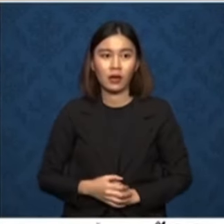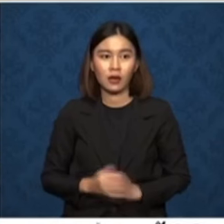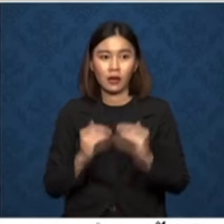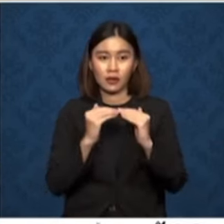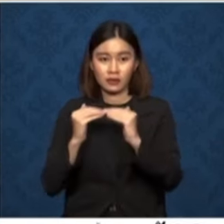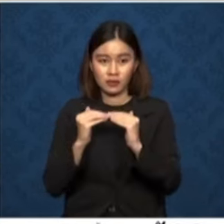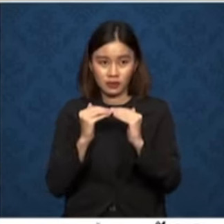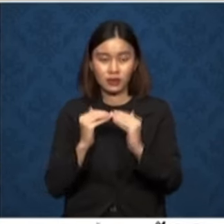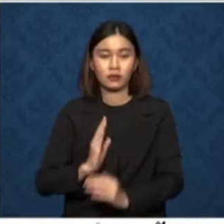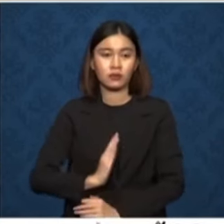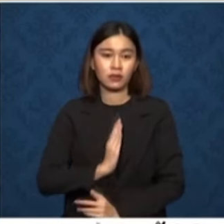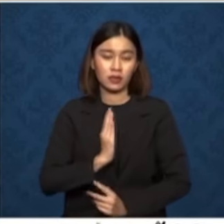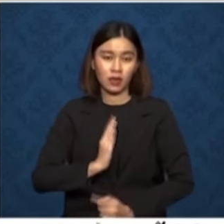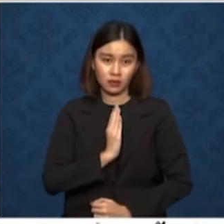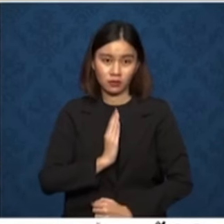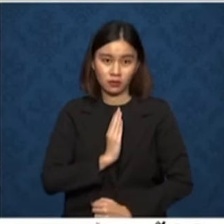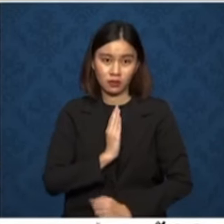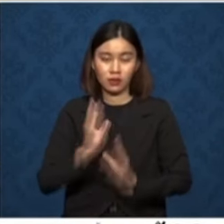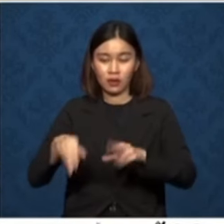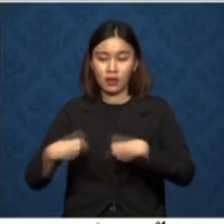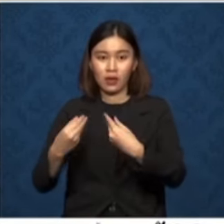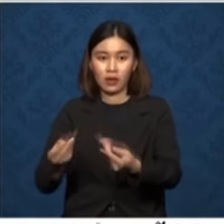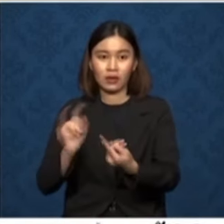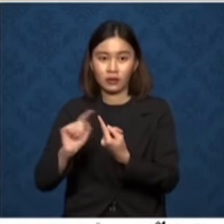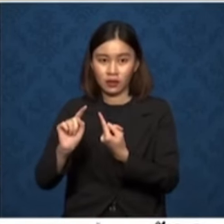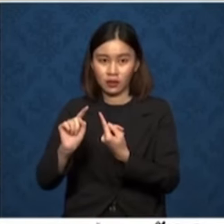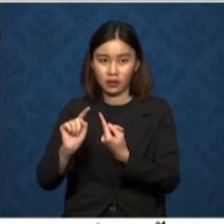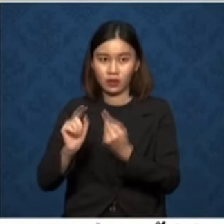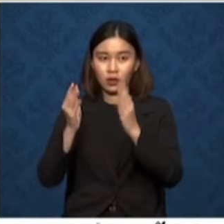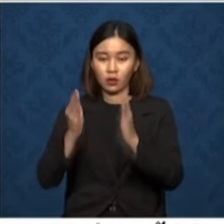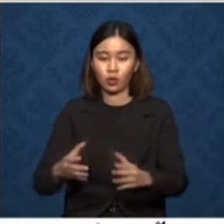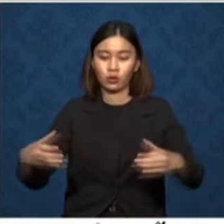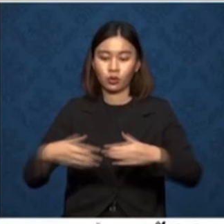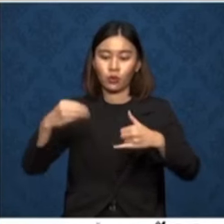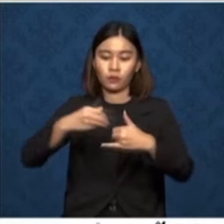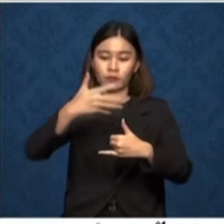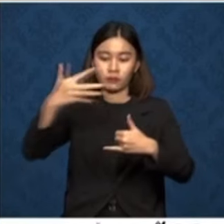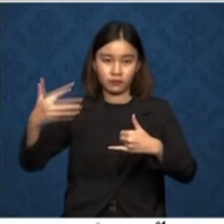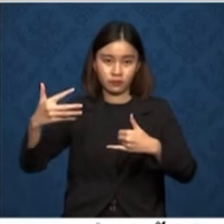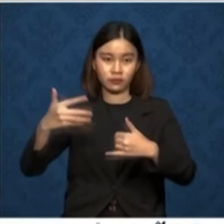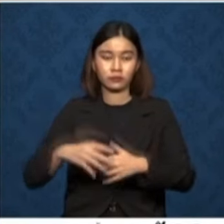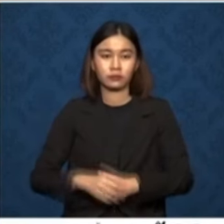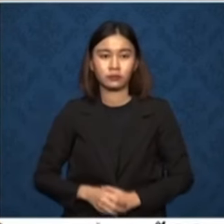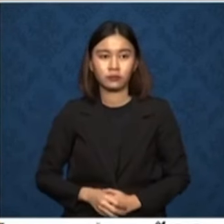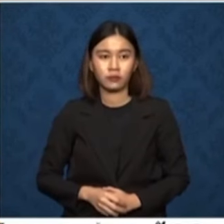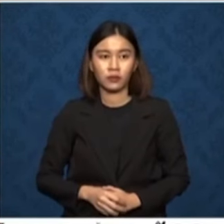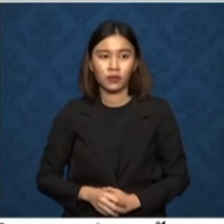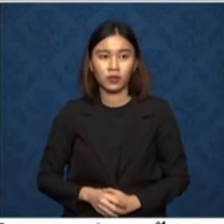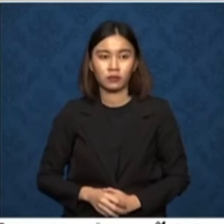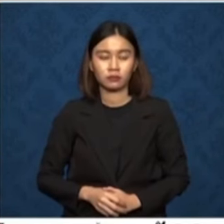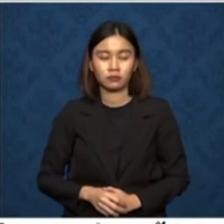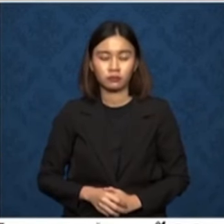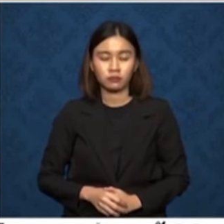ทธิศักดิ์ศรีให้กับบุคคล LGBTQ+ ค่ะการเดินท